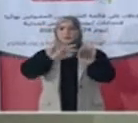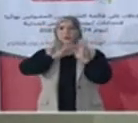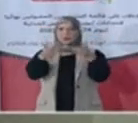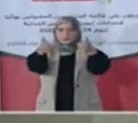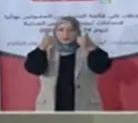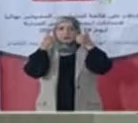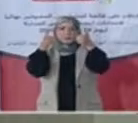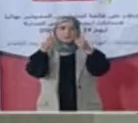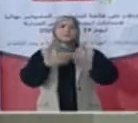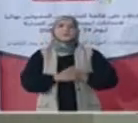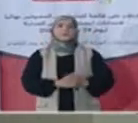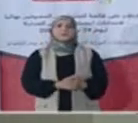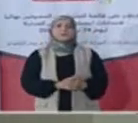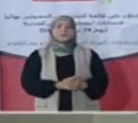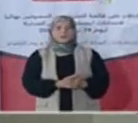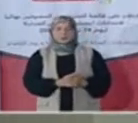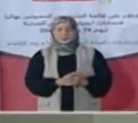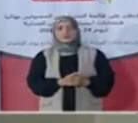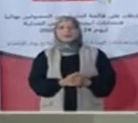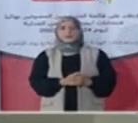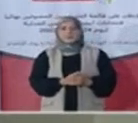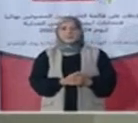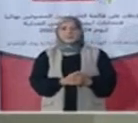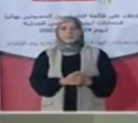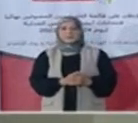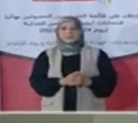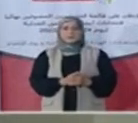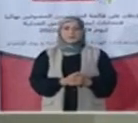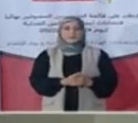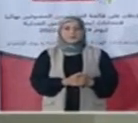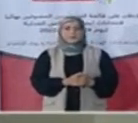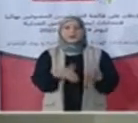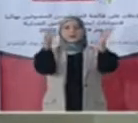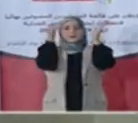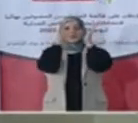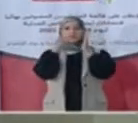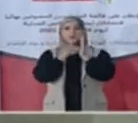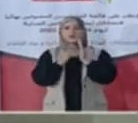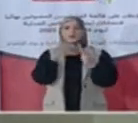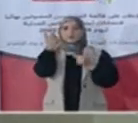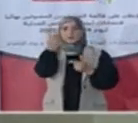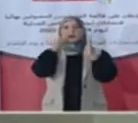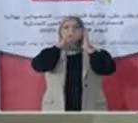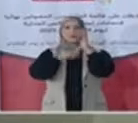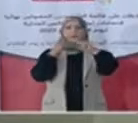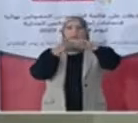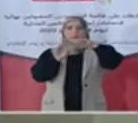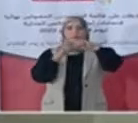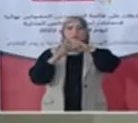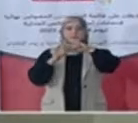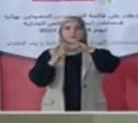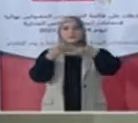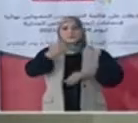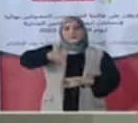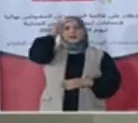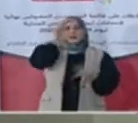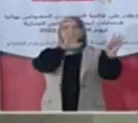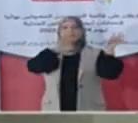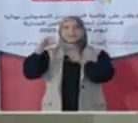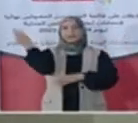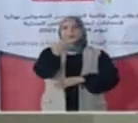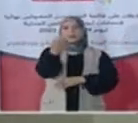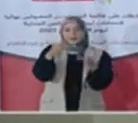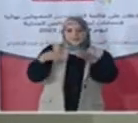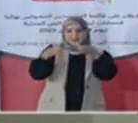في تلك الغرفة وفي ذلك المجلس. كيف كيف من المؤشرات الإيجابية أنه أكثر من 90%